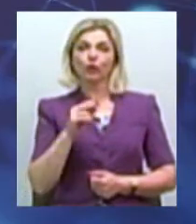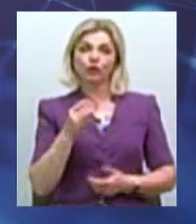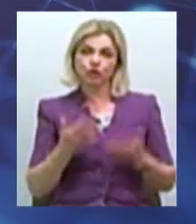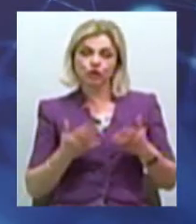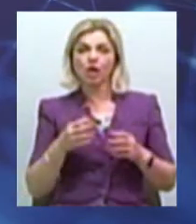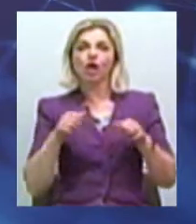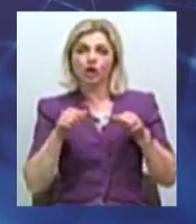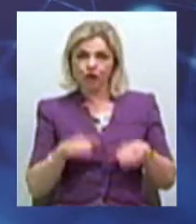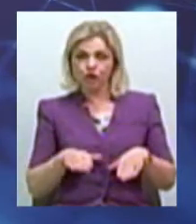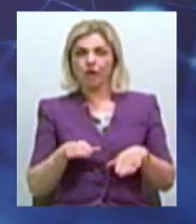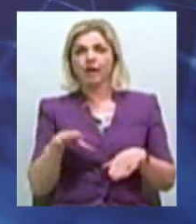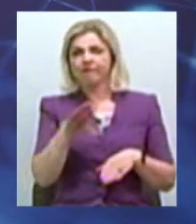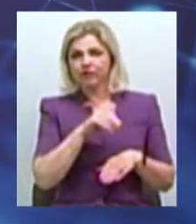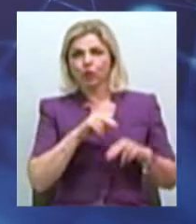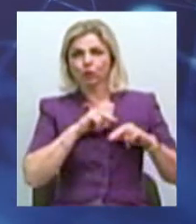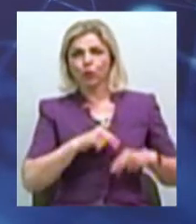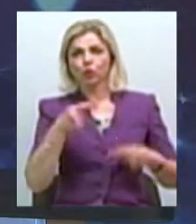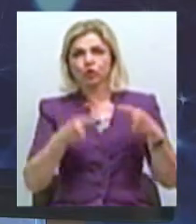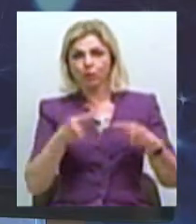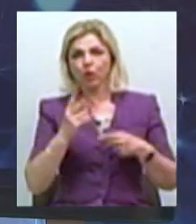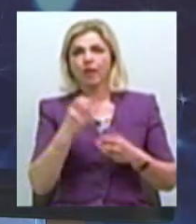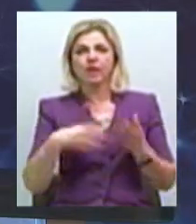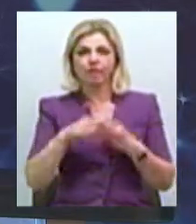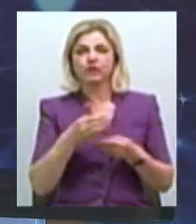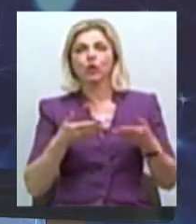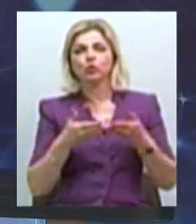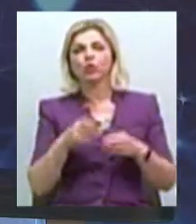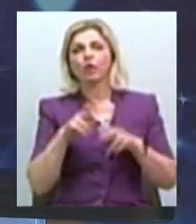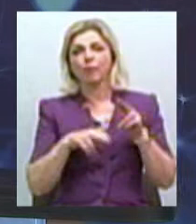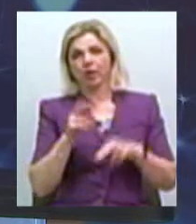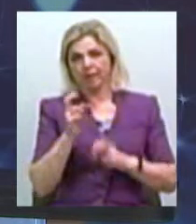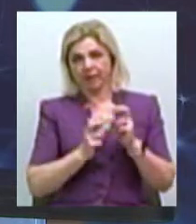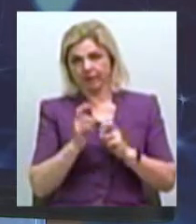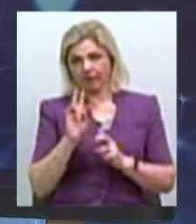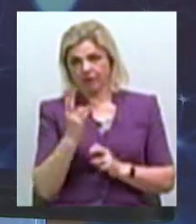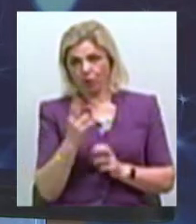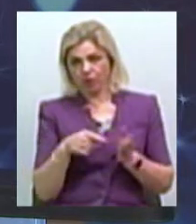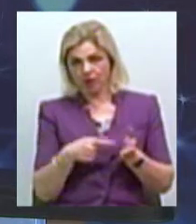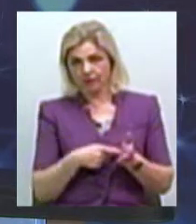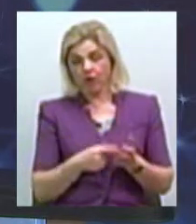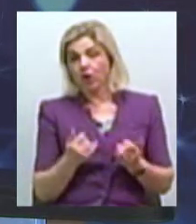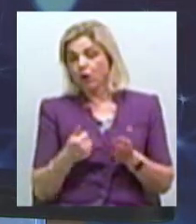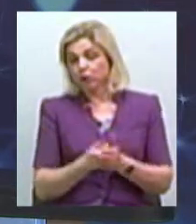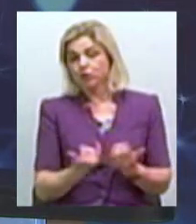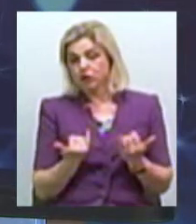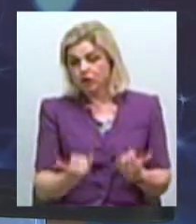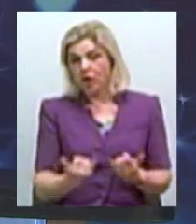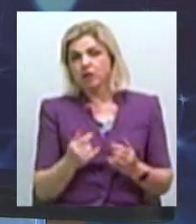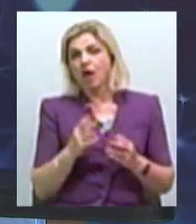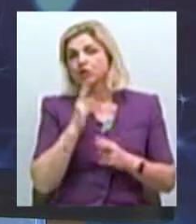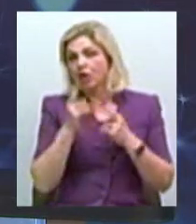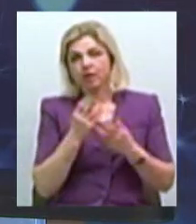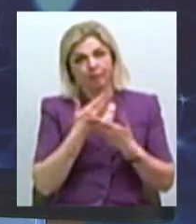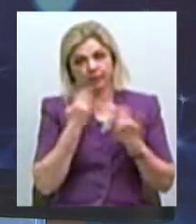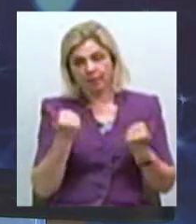спори на суднобудівних підприємствах Миколаєва? Ну, на даний момент звернень до нас немає. Хоча я знаю, що